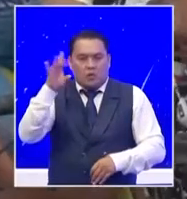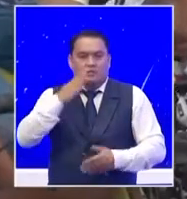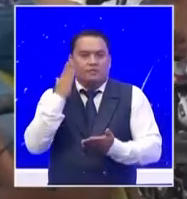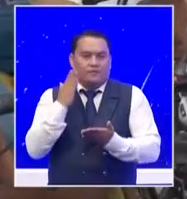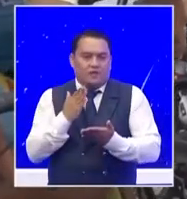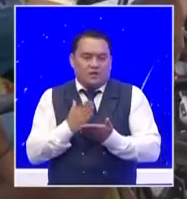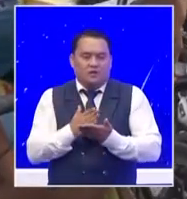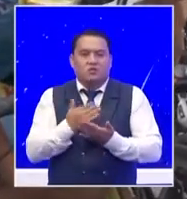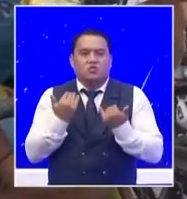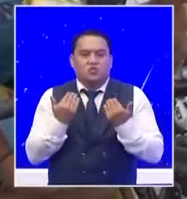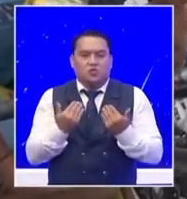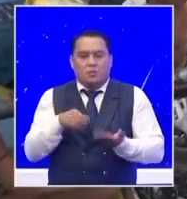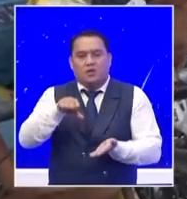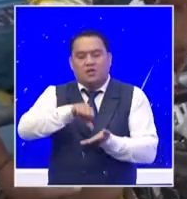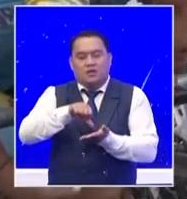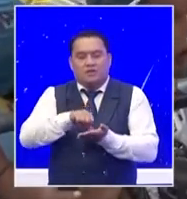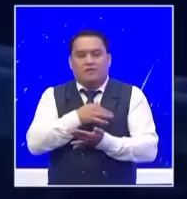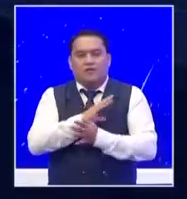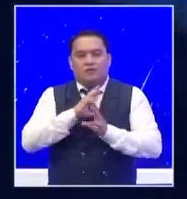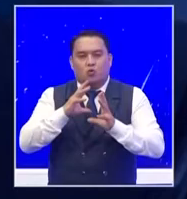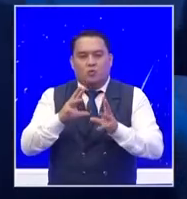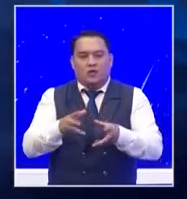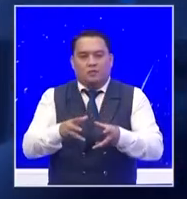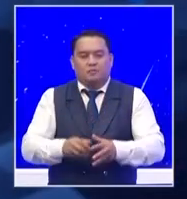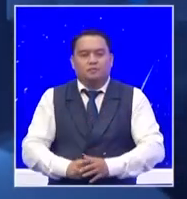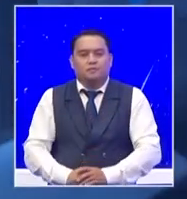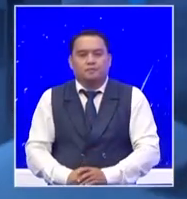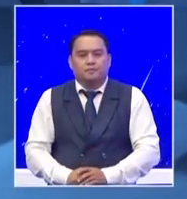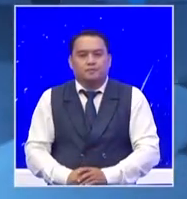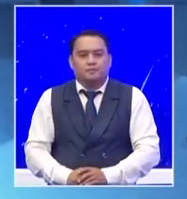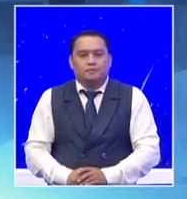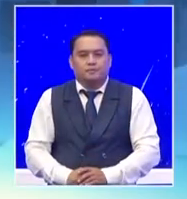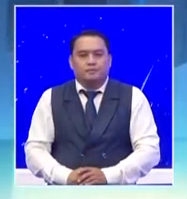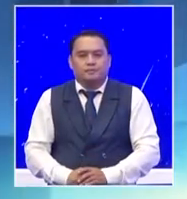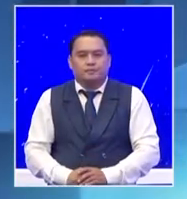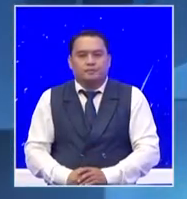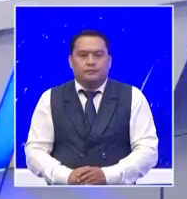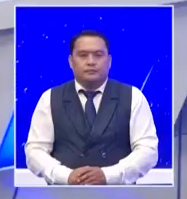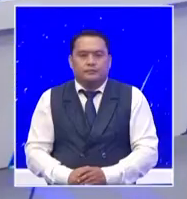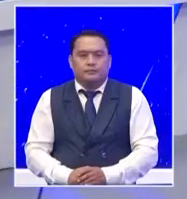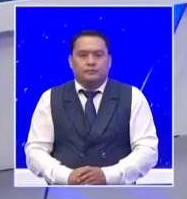велогонщиков, которые сейчас представляют Казахстан во всем мире. Алексей Цой, Блэк Утукбай, телеканал ЖТСУ.